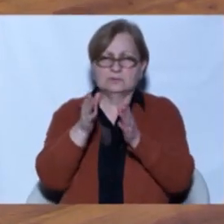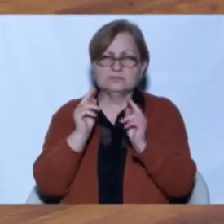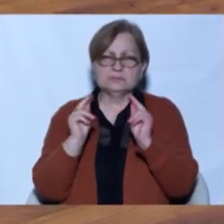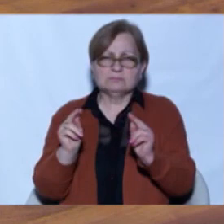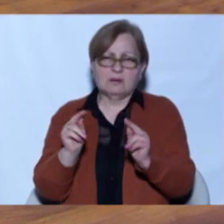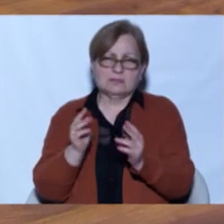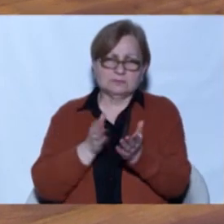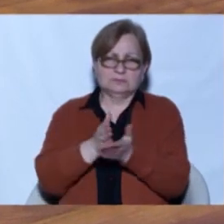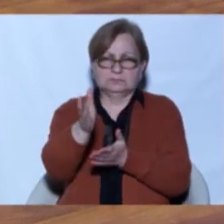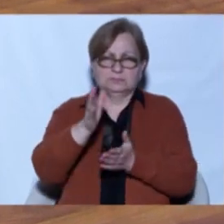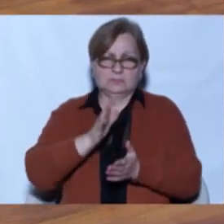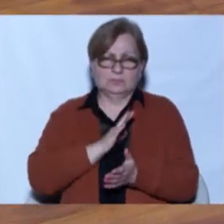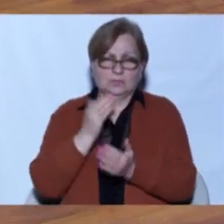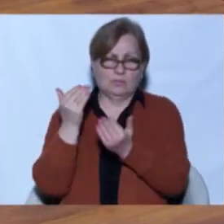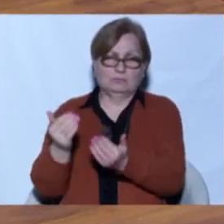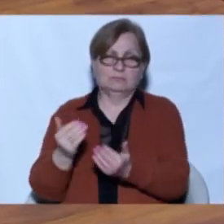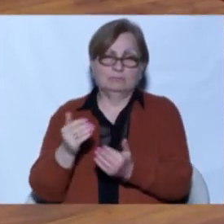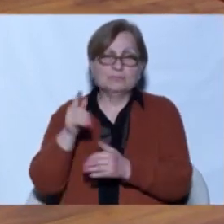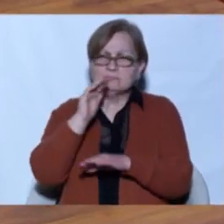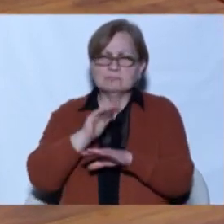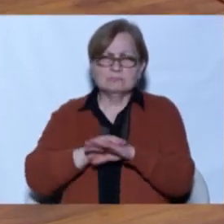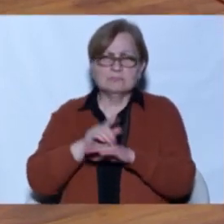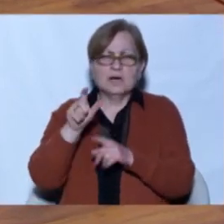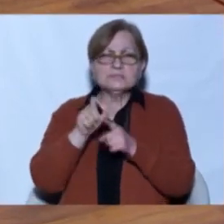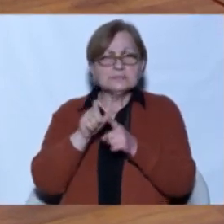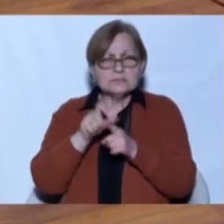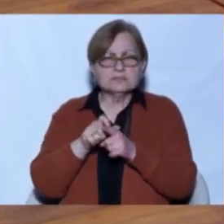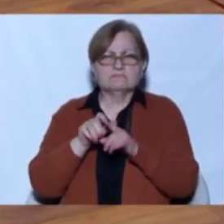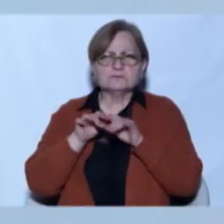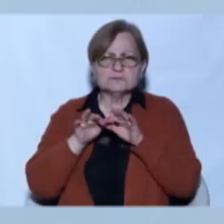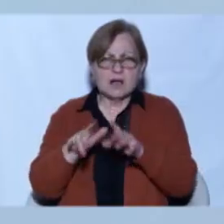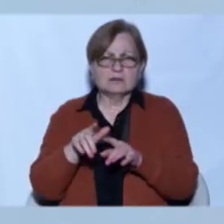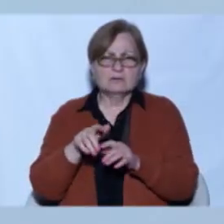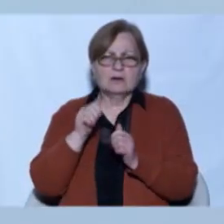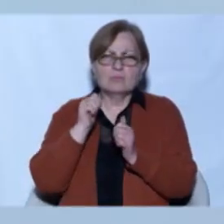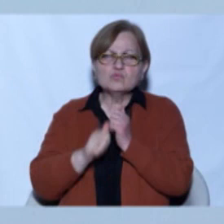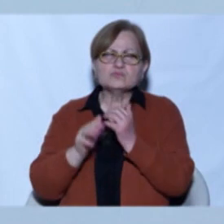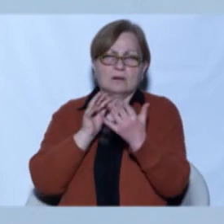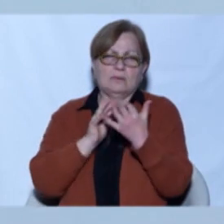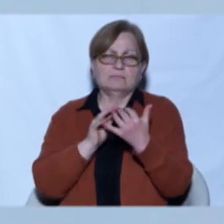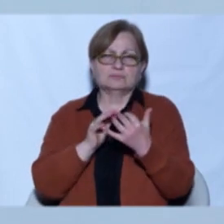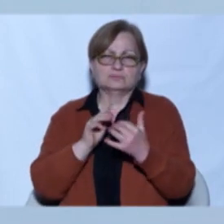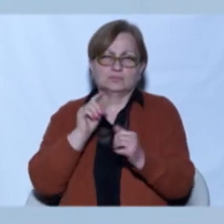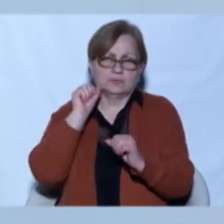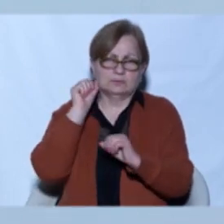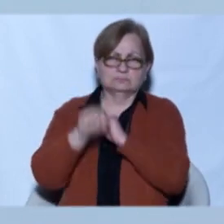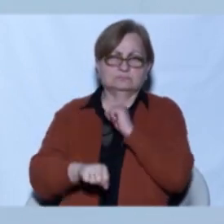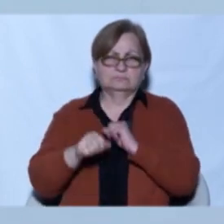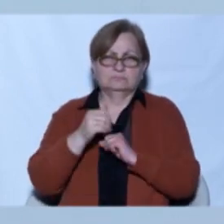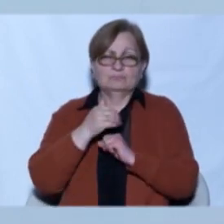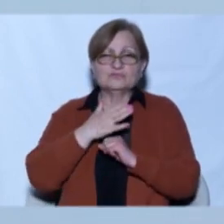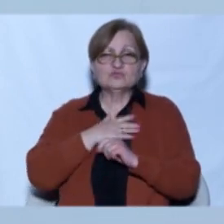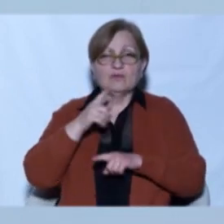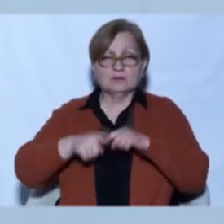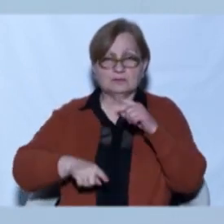თქმა. ფაქტობრივად ის სიტყვითაც და საქმითაც იბრძოდა როგორც ჩვენი ქვეყნის,